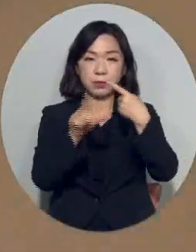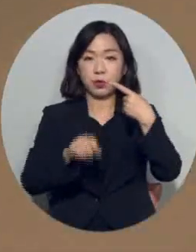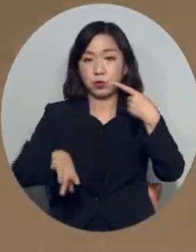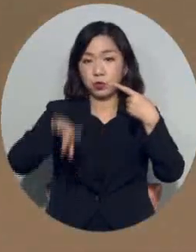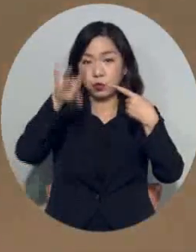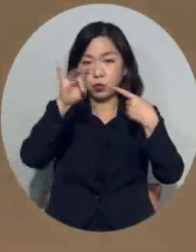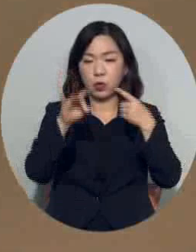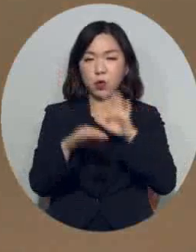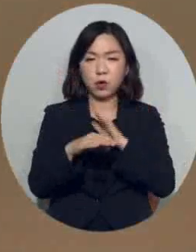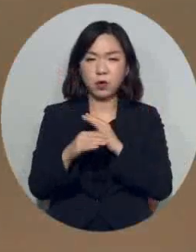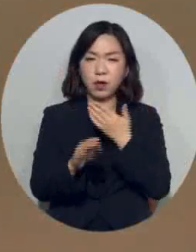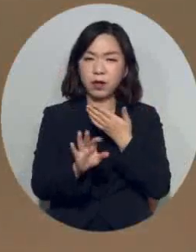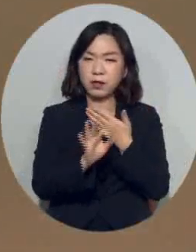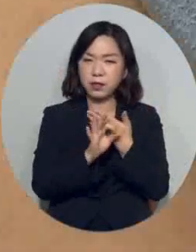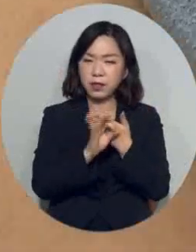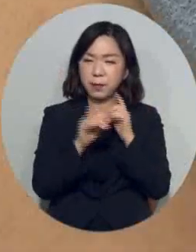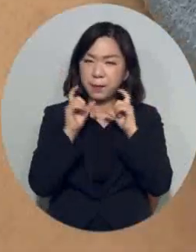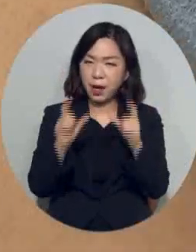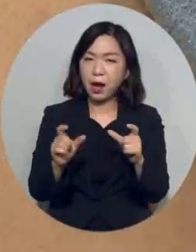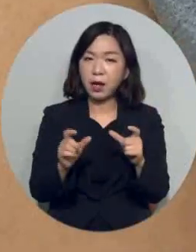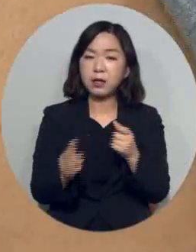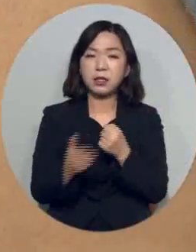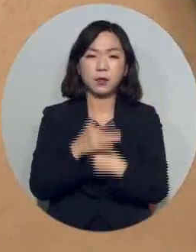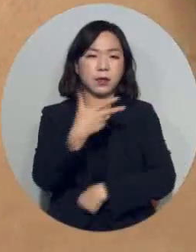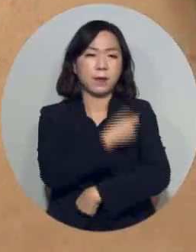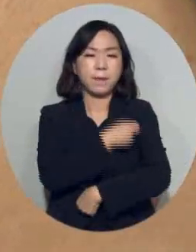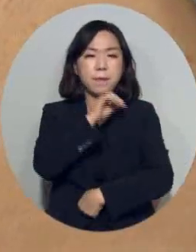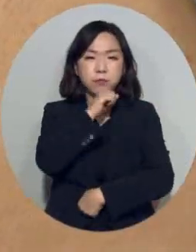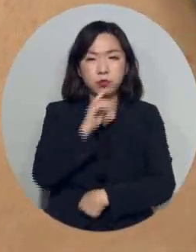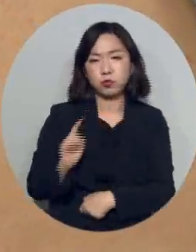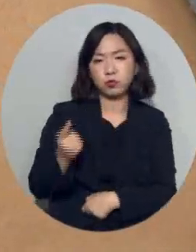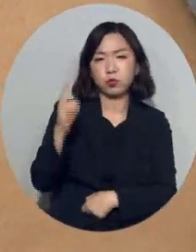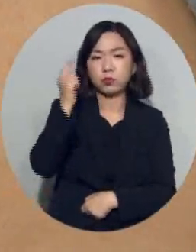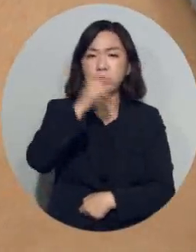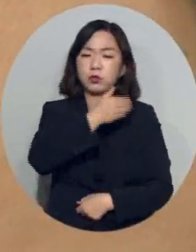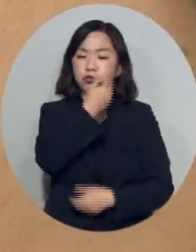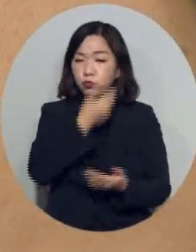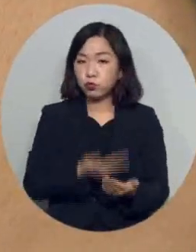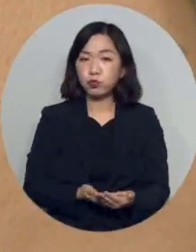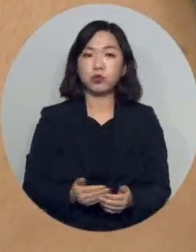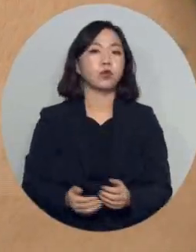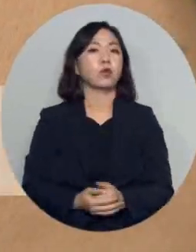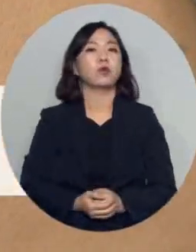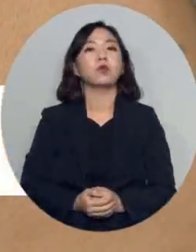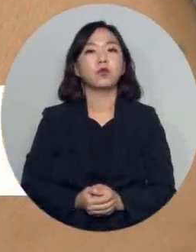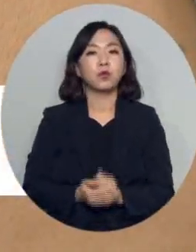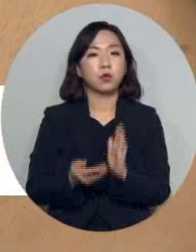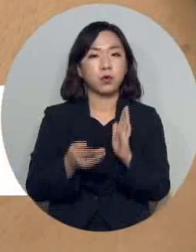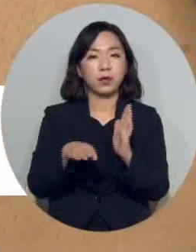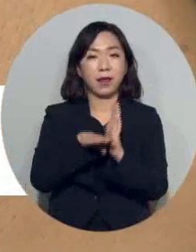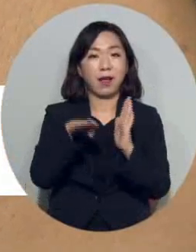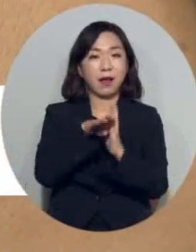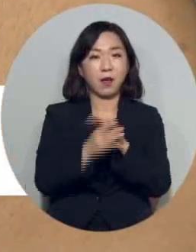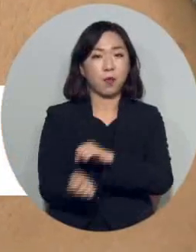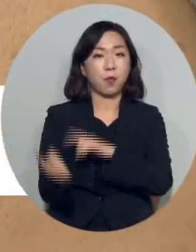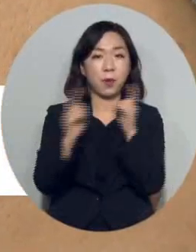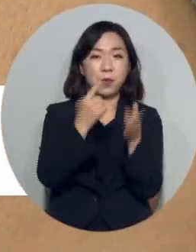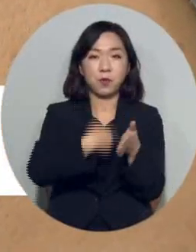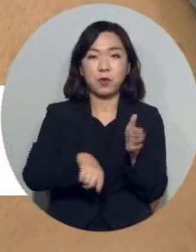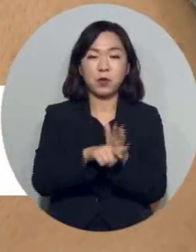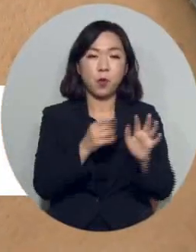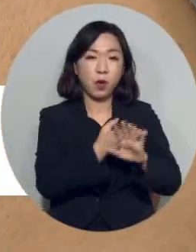예고된 가운데 백신접종 율 높이가 가장 큰 관건입니다 단계적 예상에 뭘 위해서 외국인이